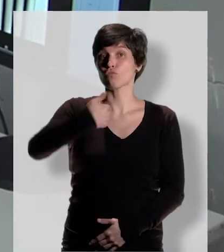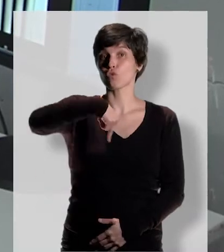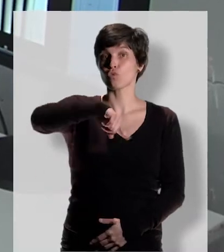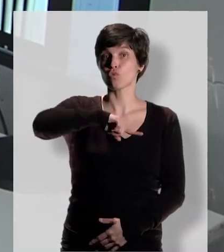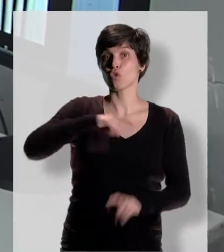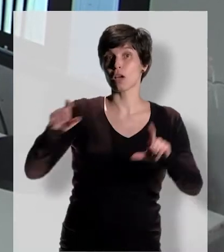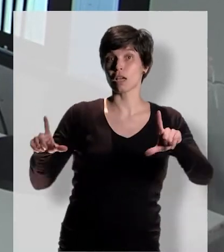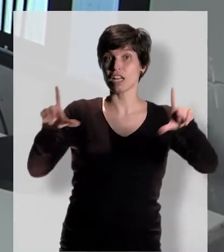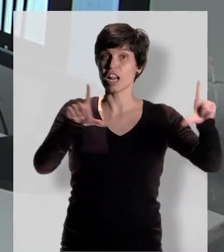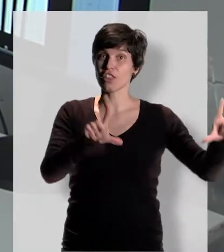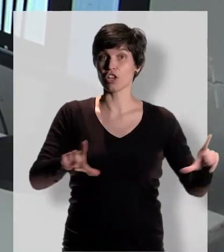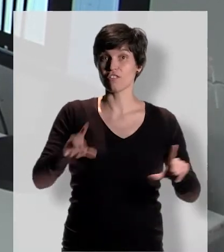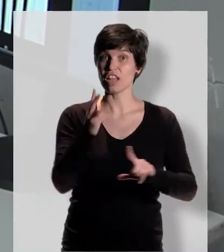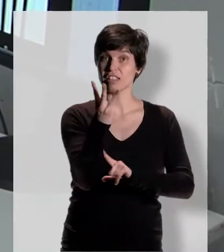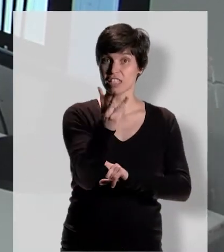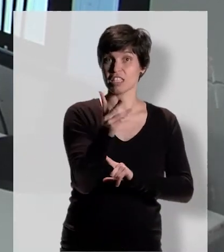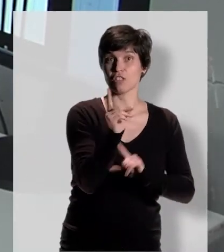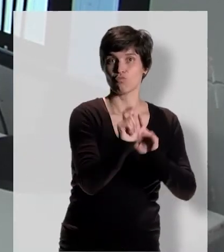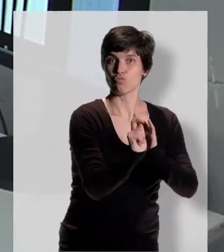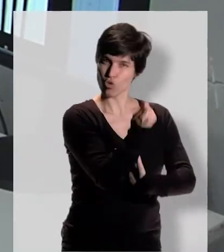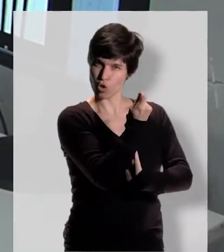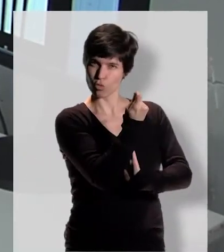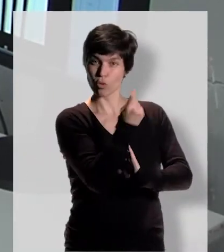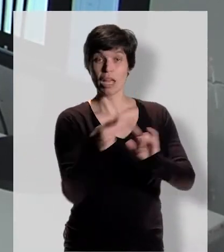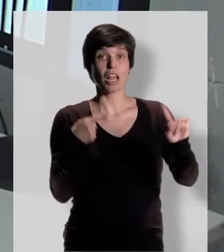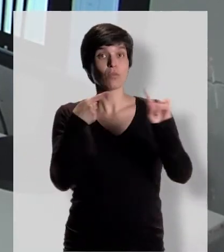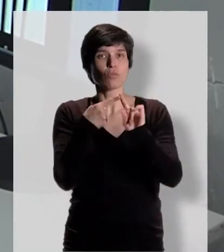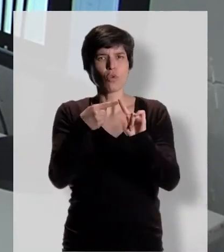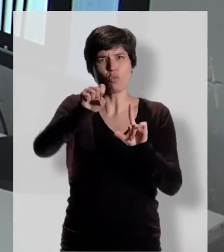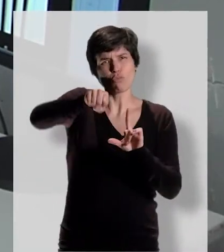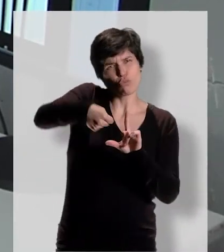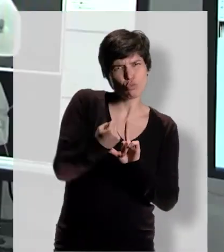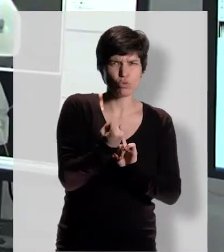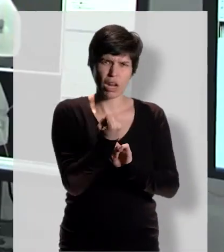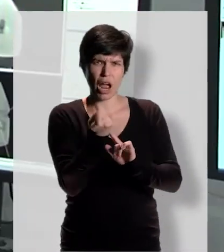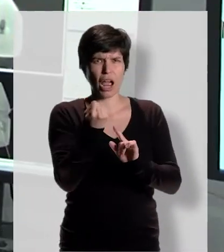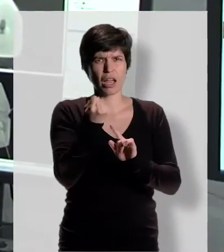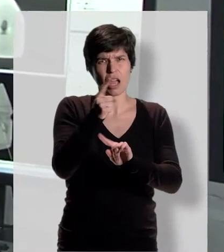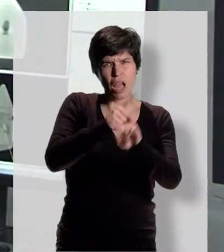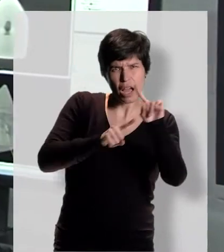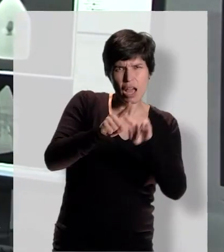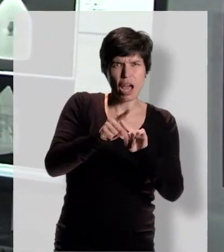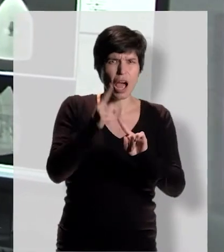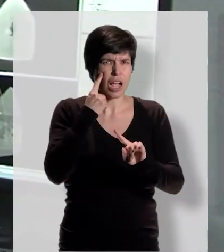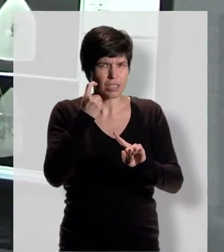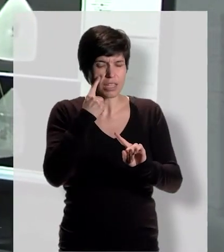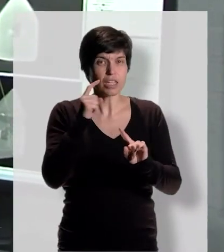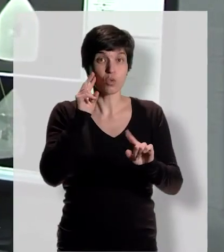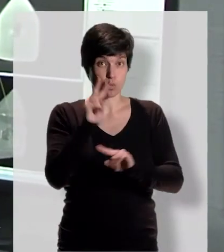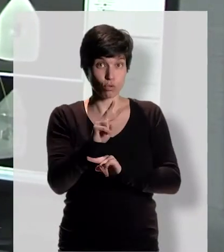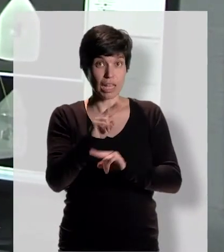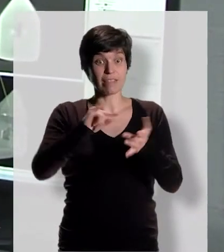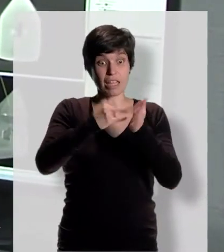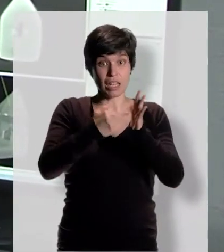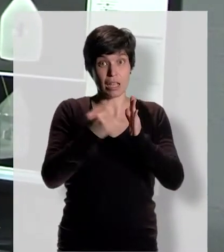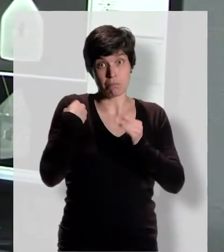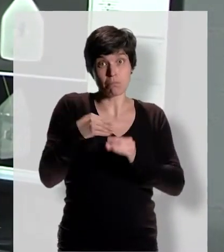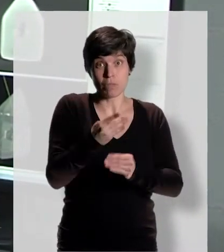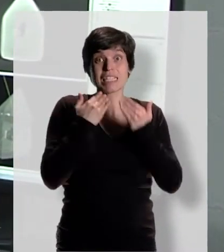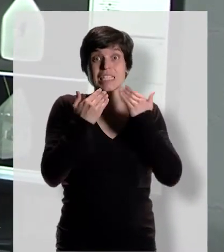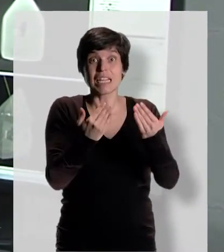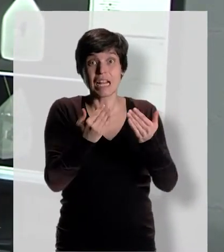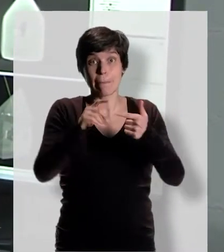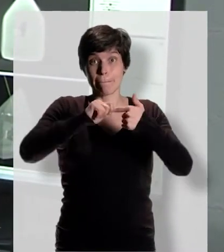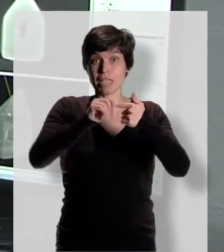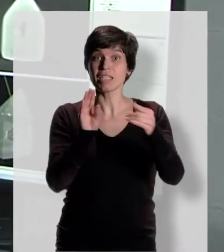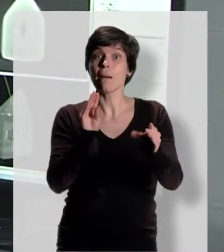Lortzen duguna da radiografia 3D batetan, utsuneak eta akatsak ikusteko. Teknika hau dela eta barrutik ikusi aldugu eta gainera